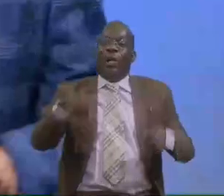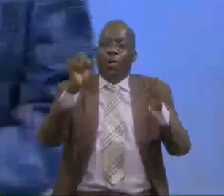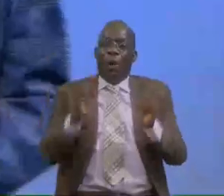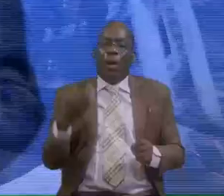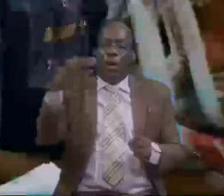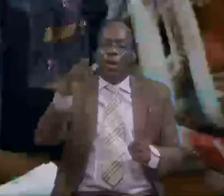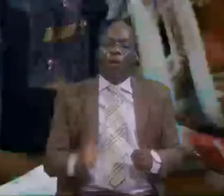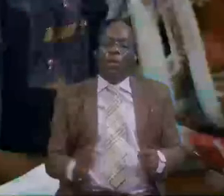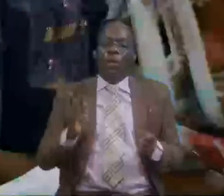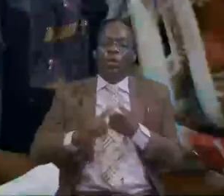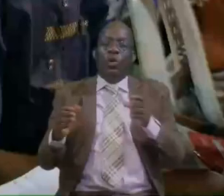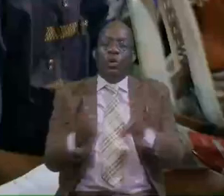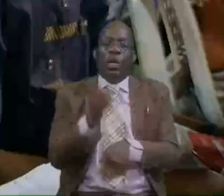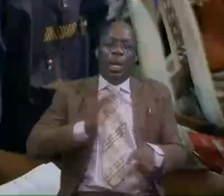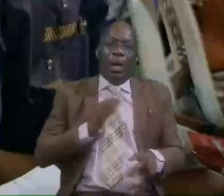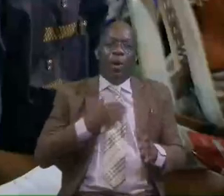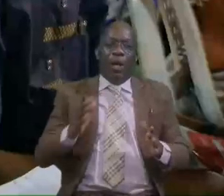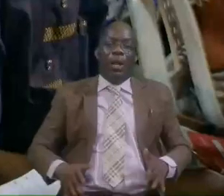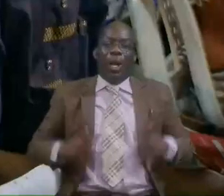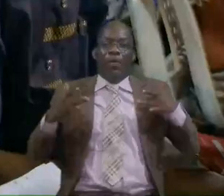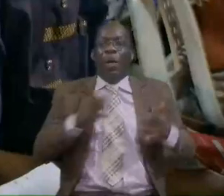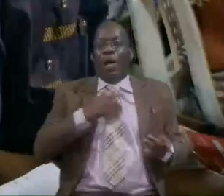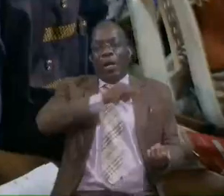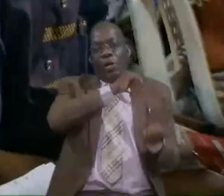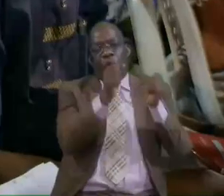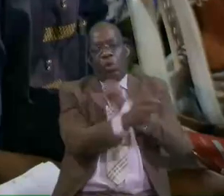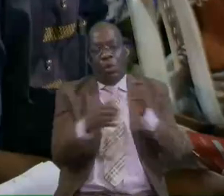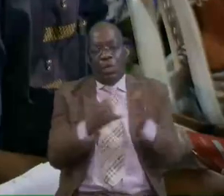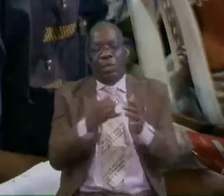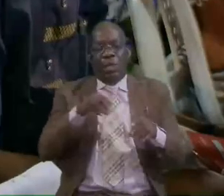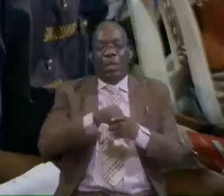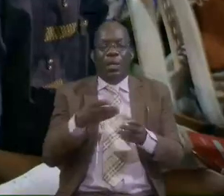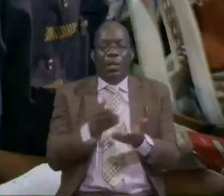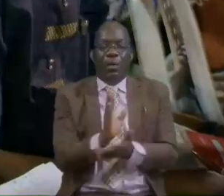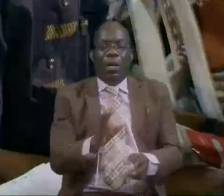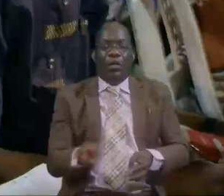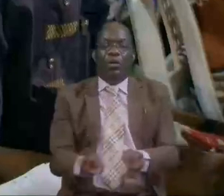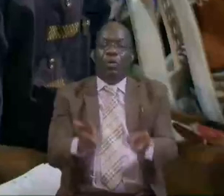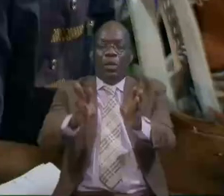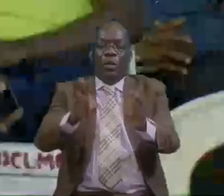pour ôter nos vies et transformer cette vie.